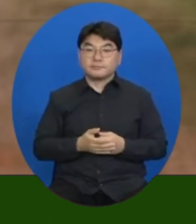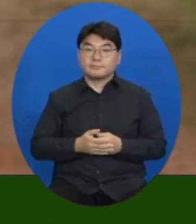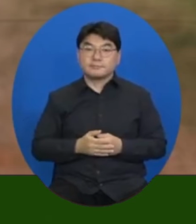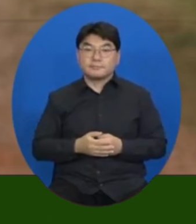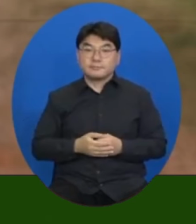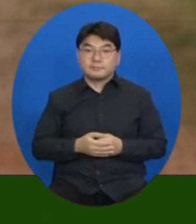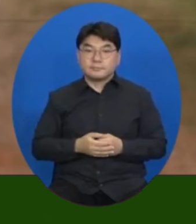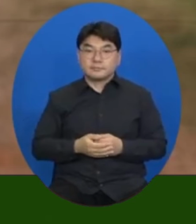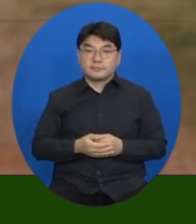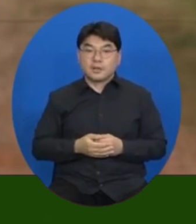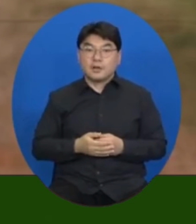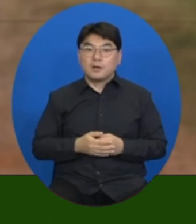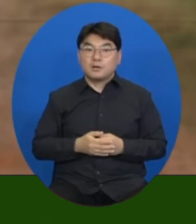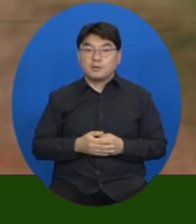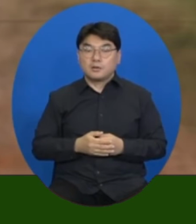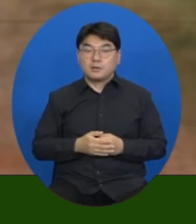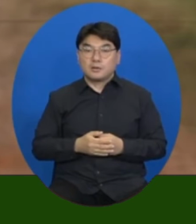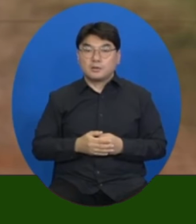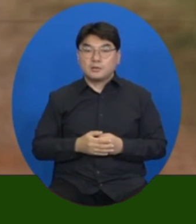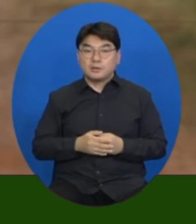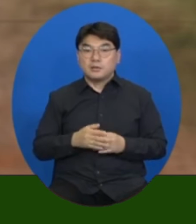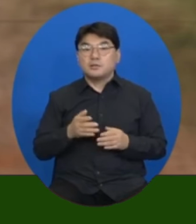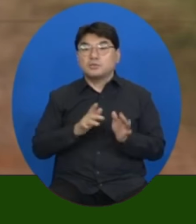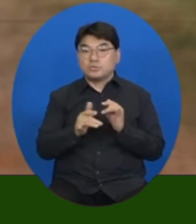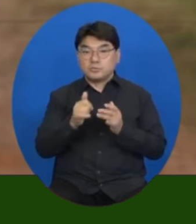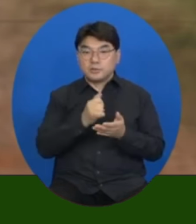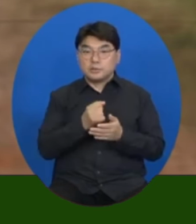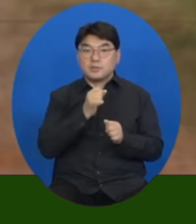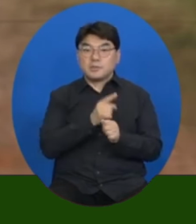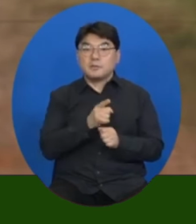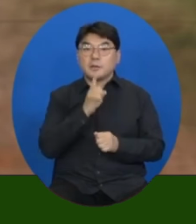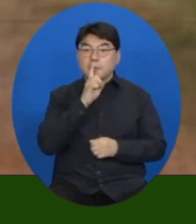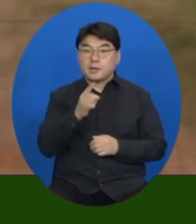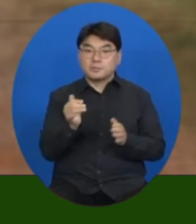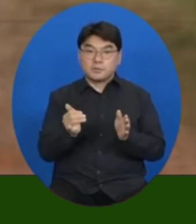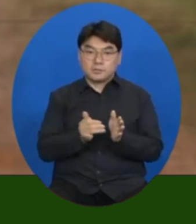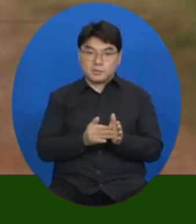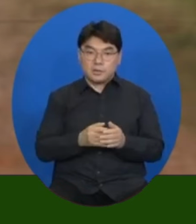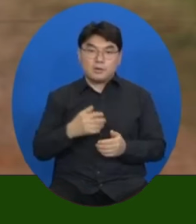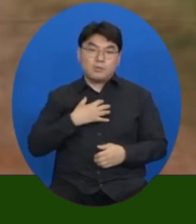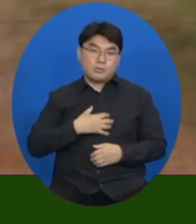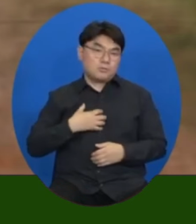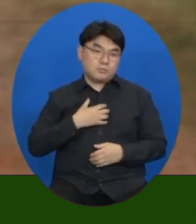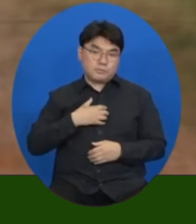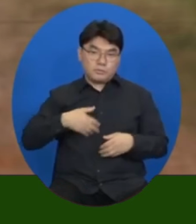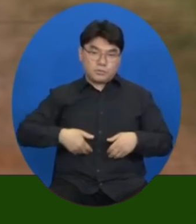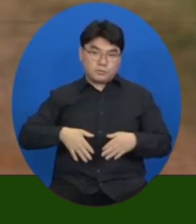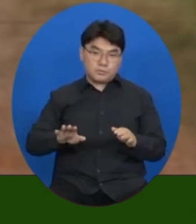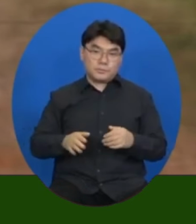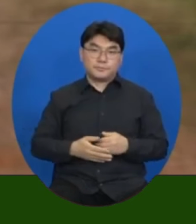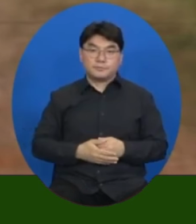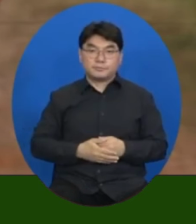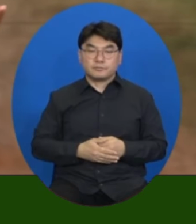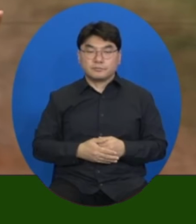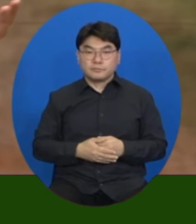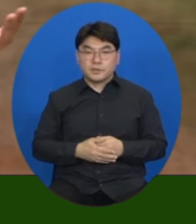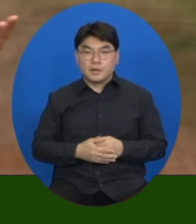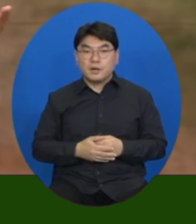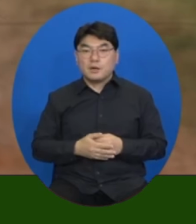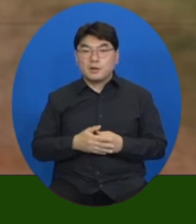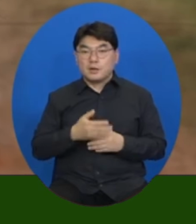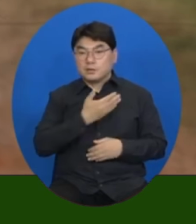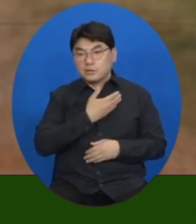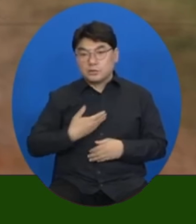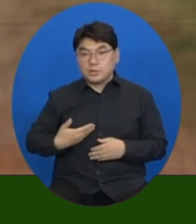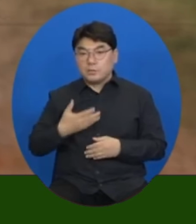이전에이 모든 것을 다 말씀해 주셨어요 염려하지 말라고 말씀을 하 복음은 능력이에요 그래서 사도들이 복음을 증거하지 어떤 일이